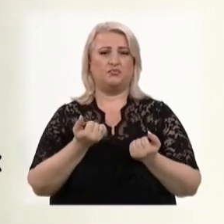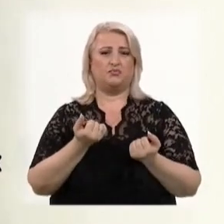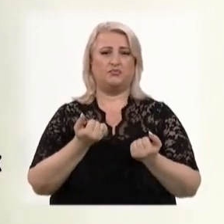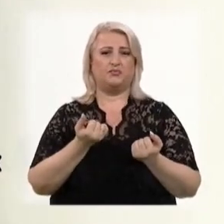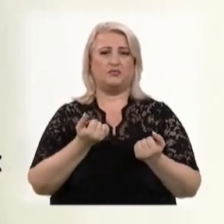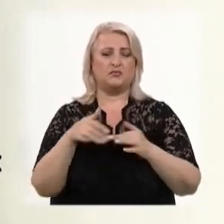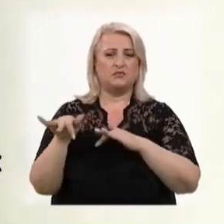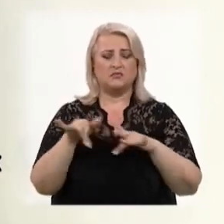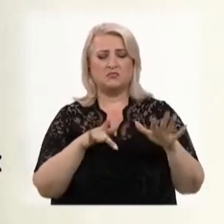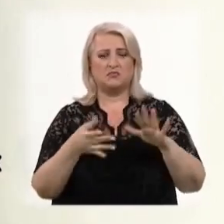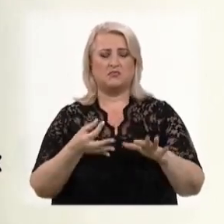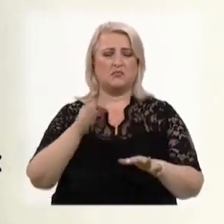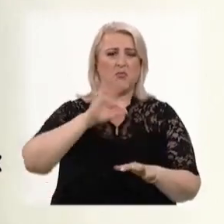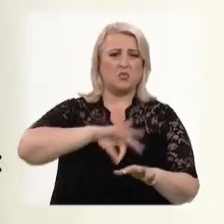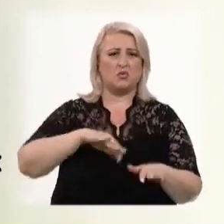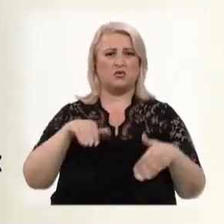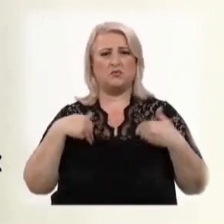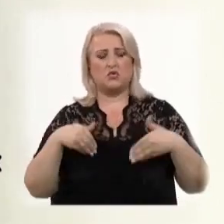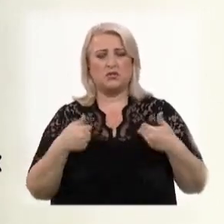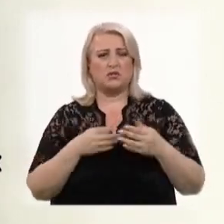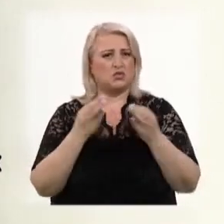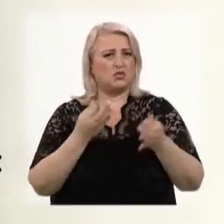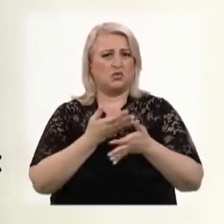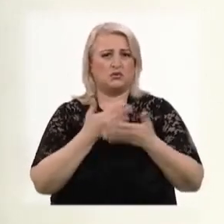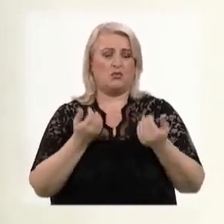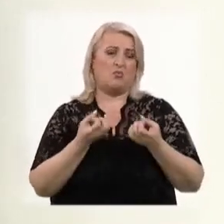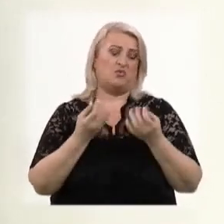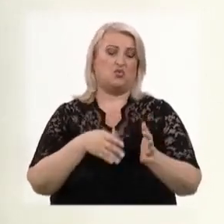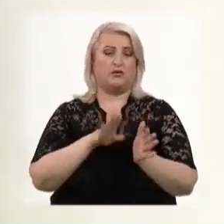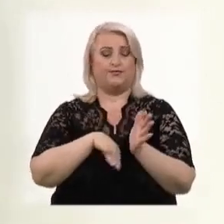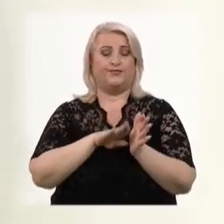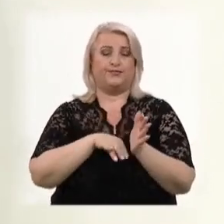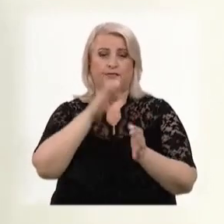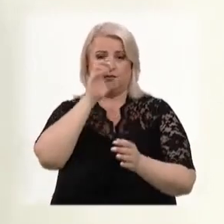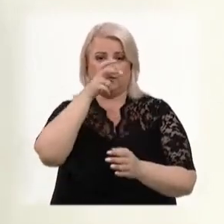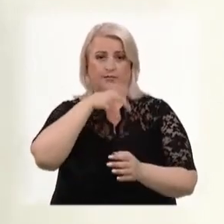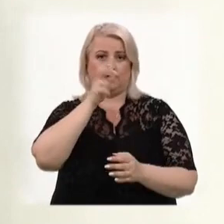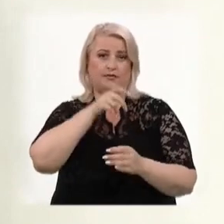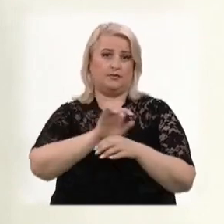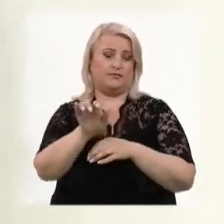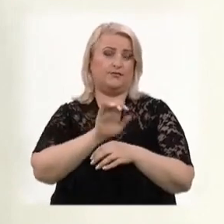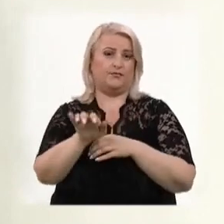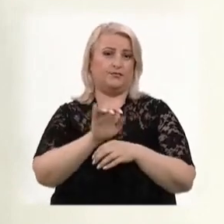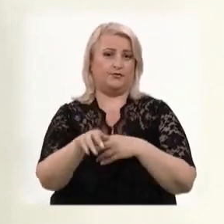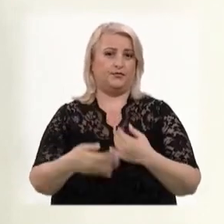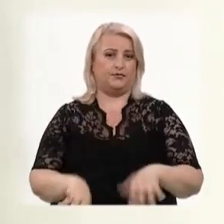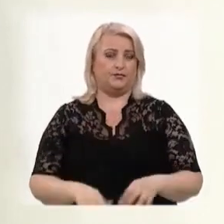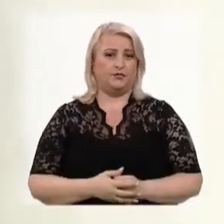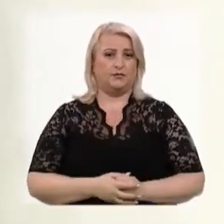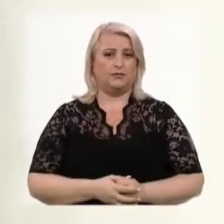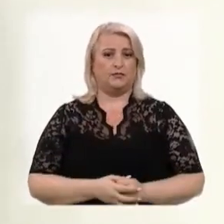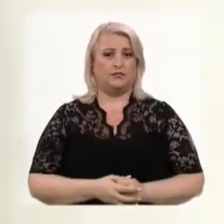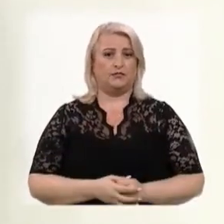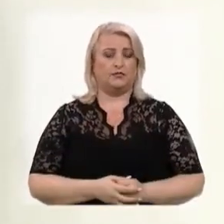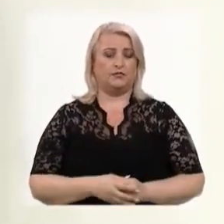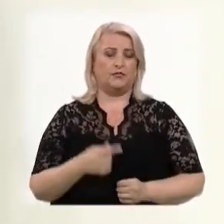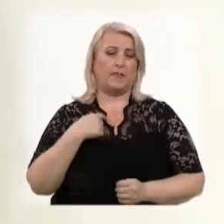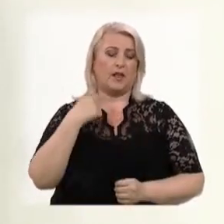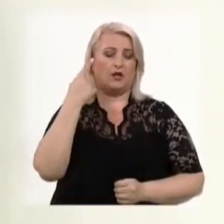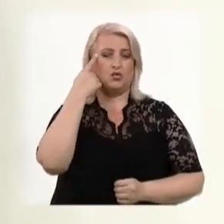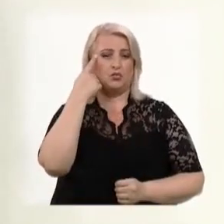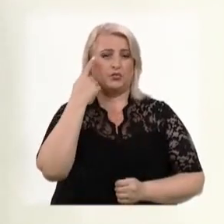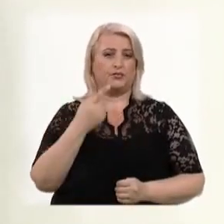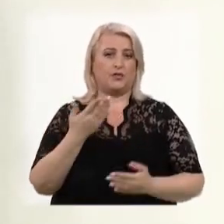perie fi și alte este spre acțiuni de acțiuni volan declara momentul dat Da eu cred că